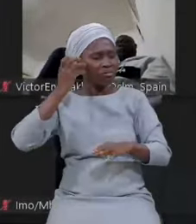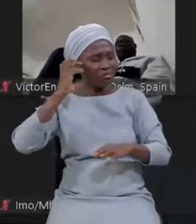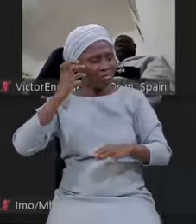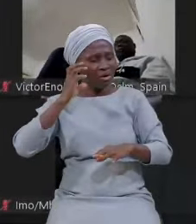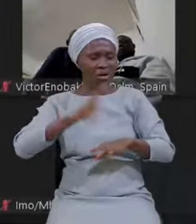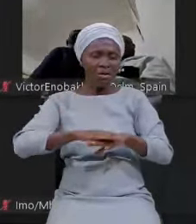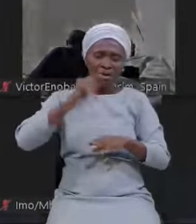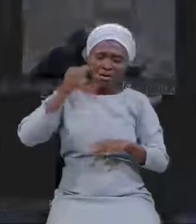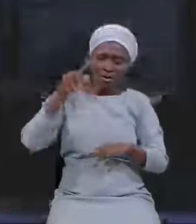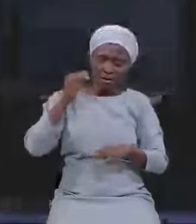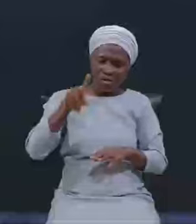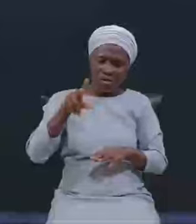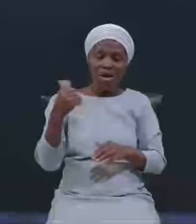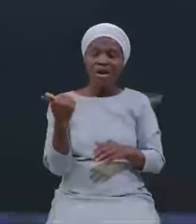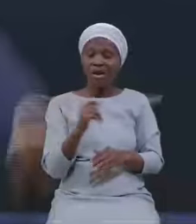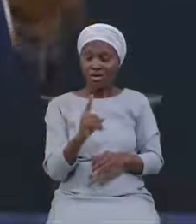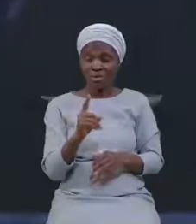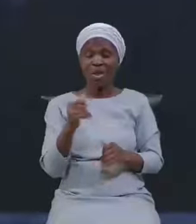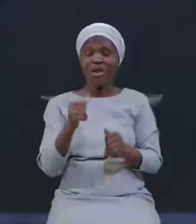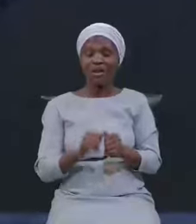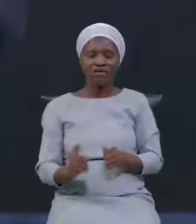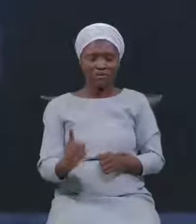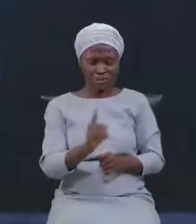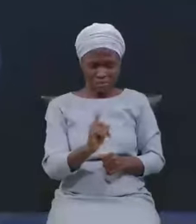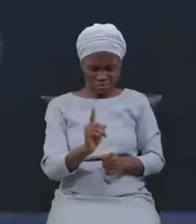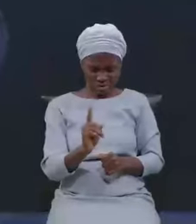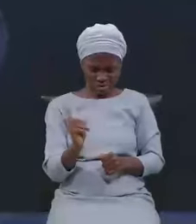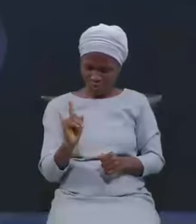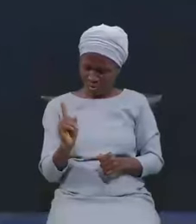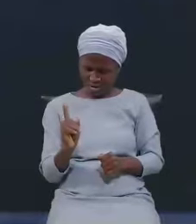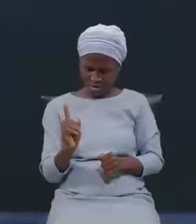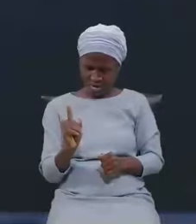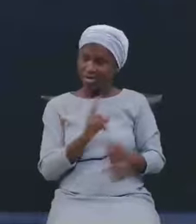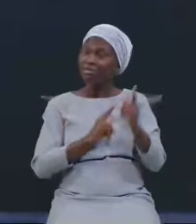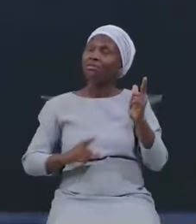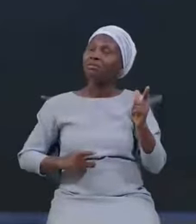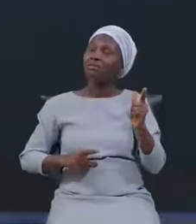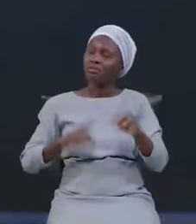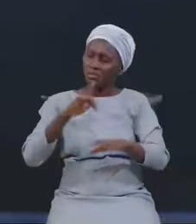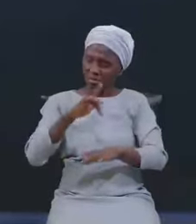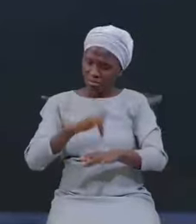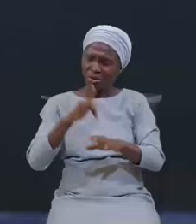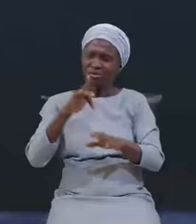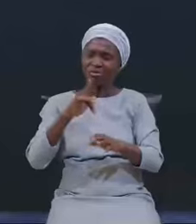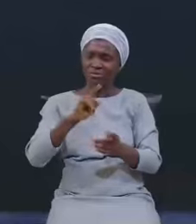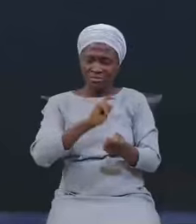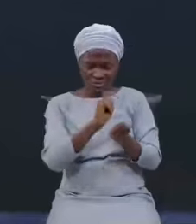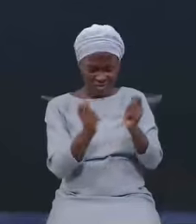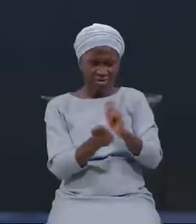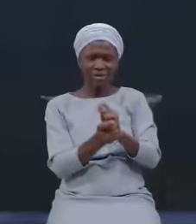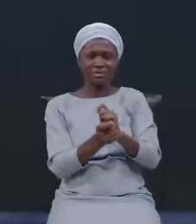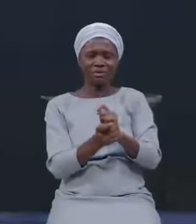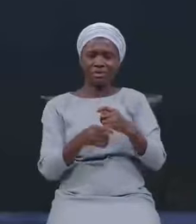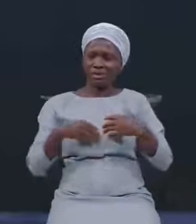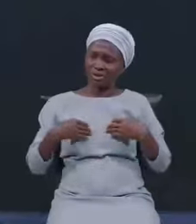où. Seigneur, touche, transforme, guéris, délivre maintenant